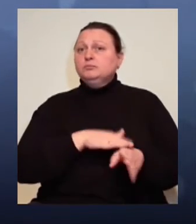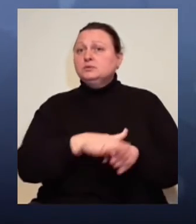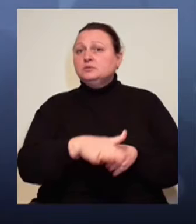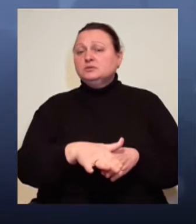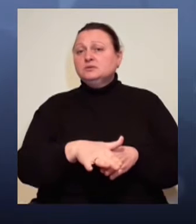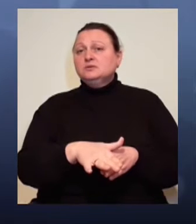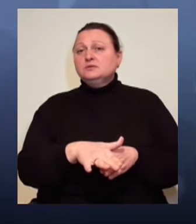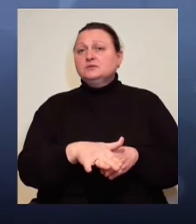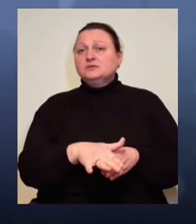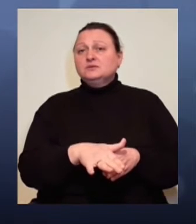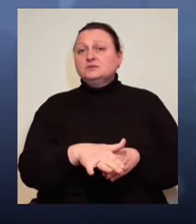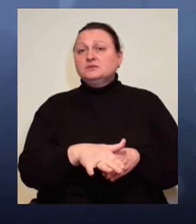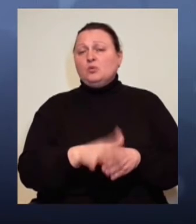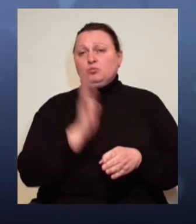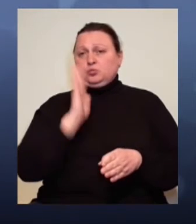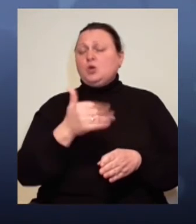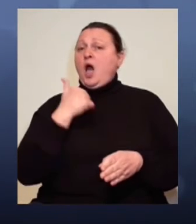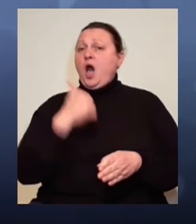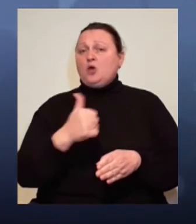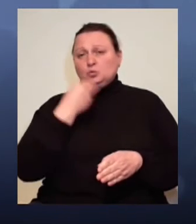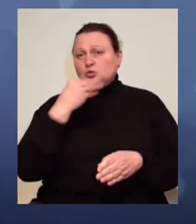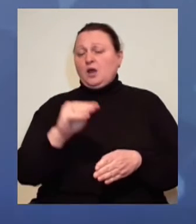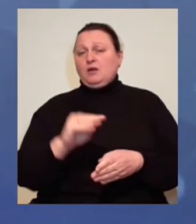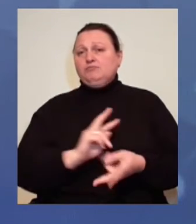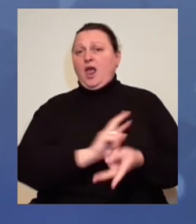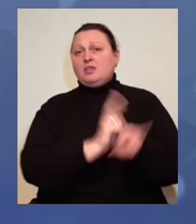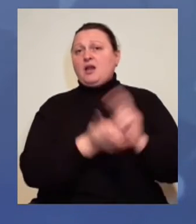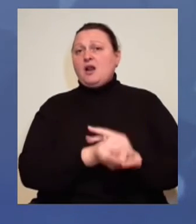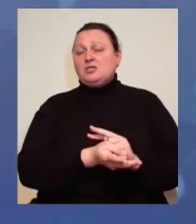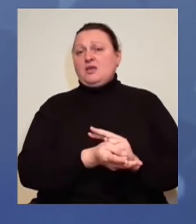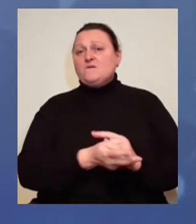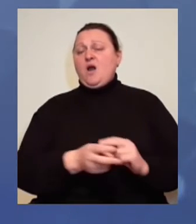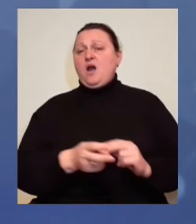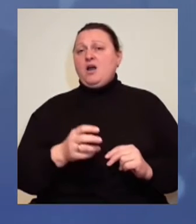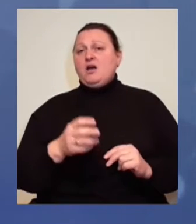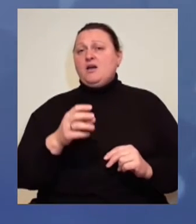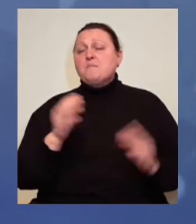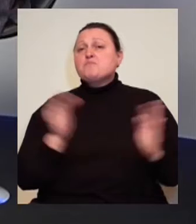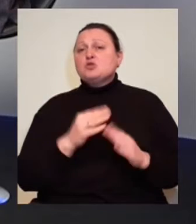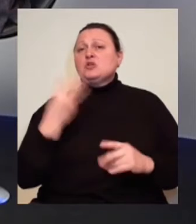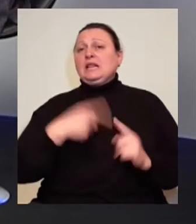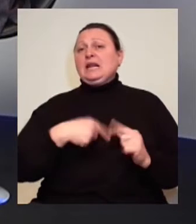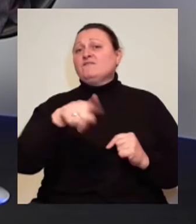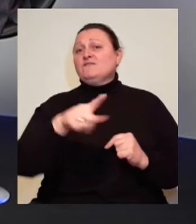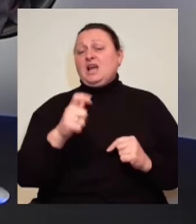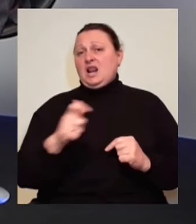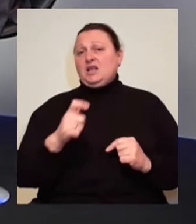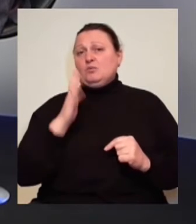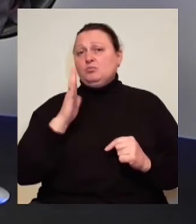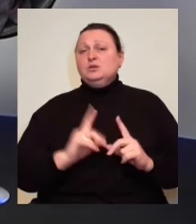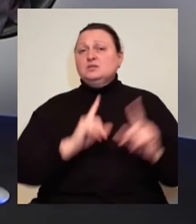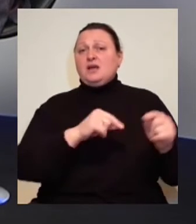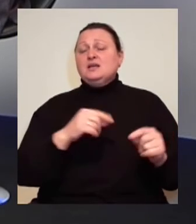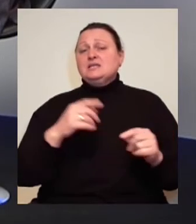буде хороша альтернатива. Якщо там менше ніж за 30 хвилин можна буде дістатися там з